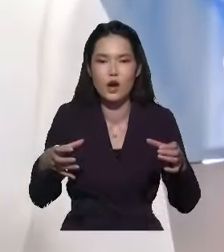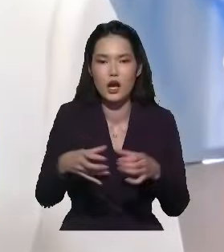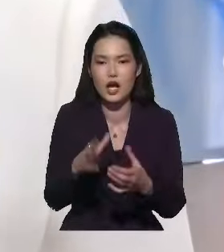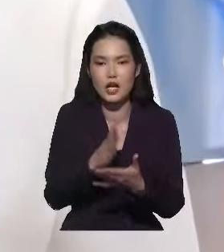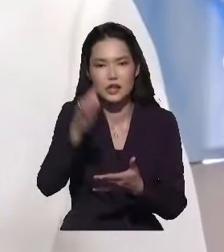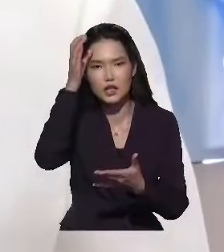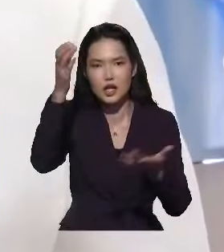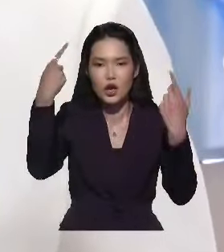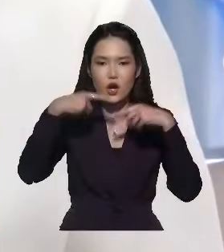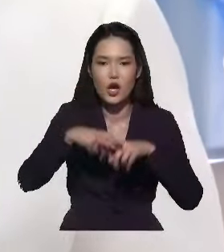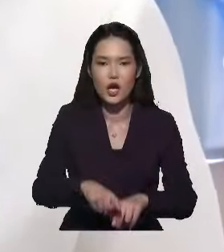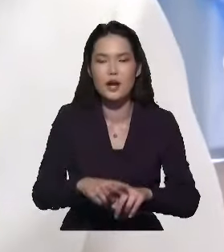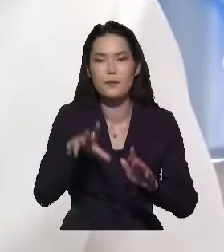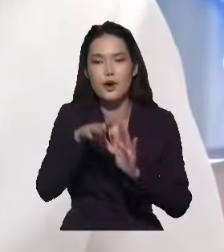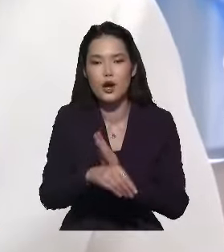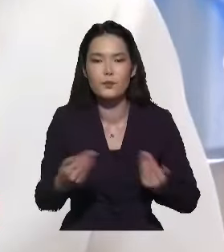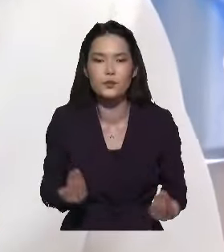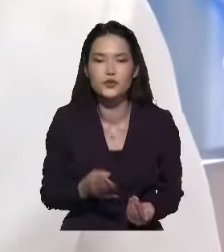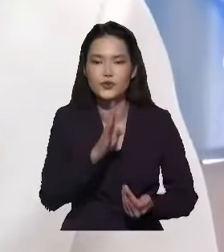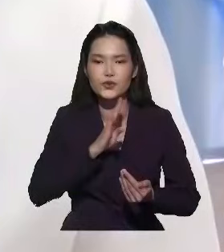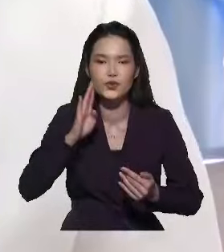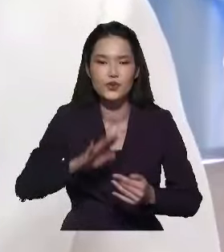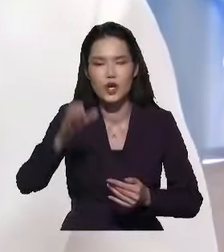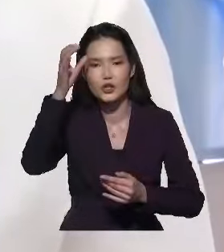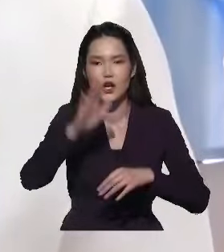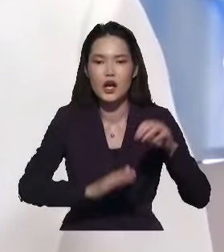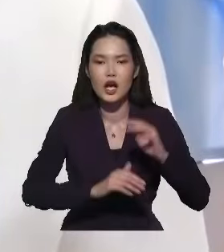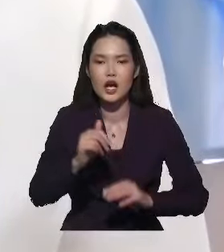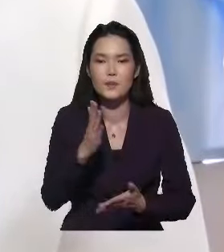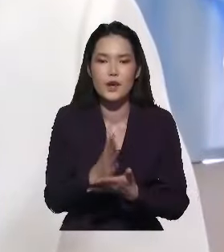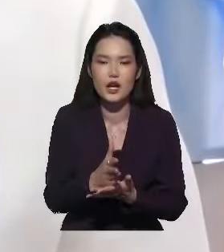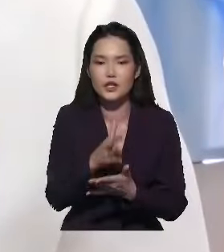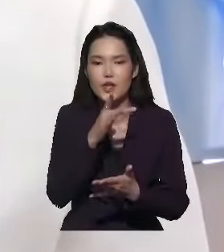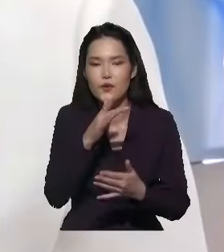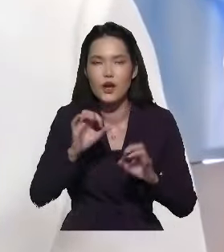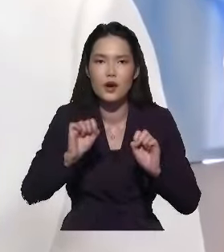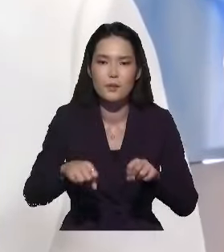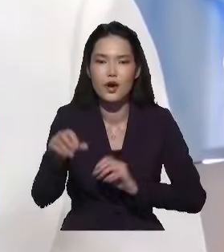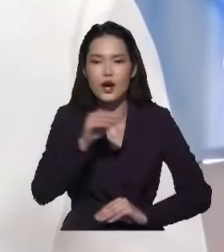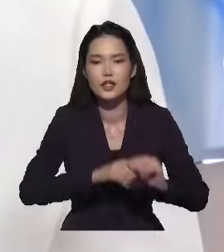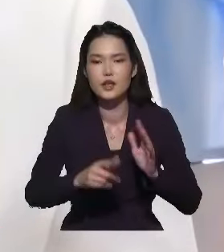научными проектами, посвящают свою жизнь этому пути науки. Здесь вклад женщин в реализуемых проектах составляет